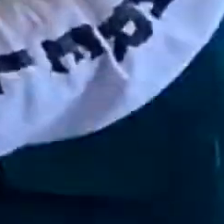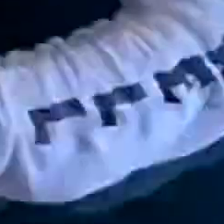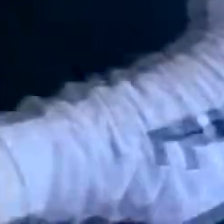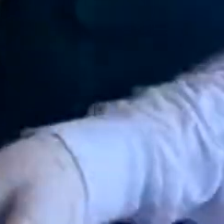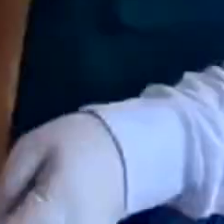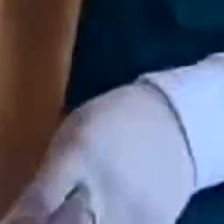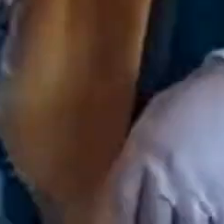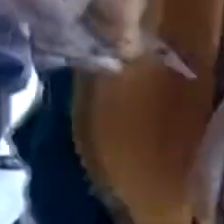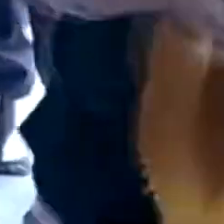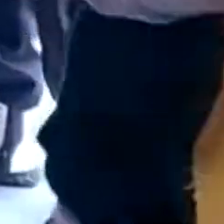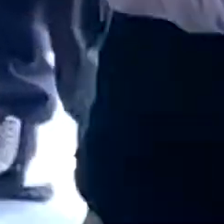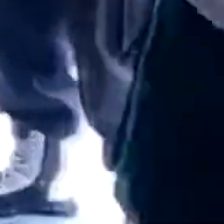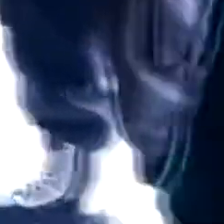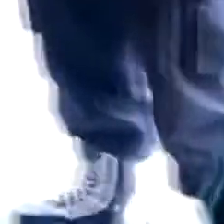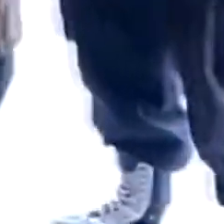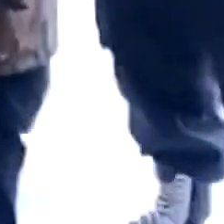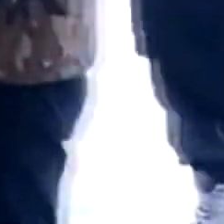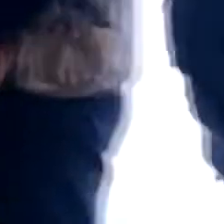Hai